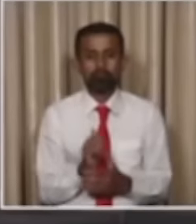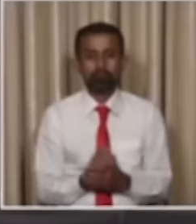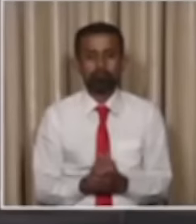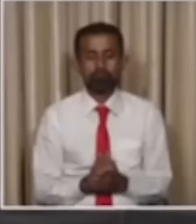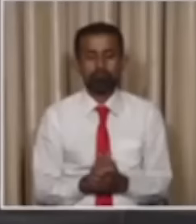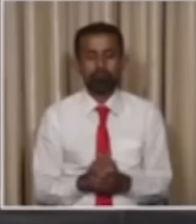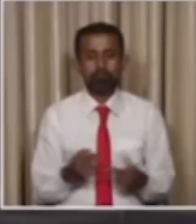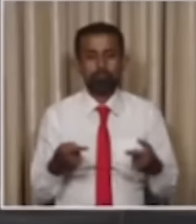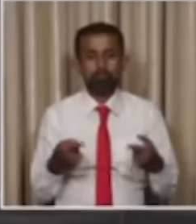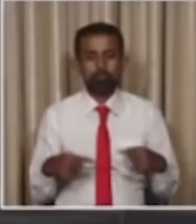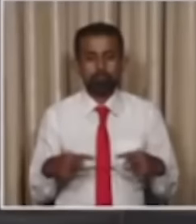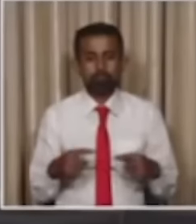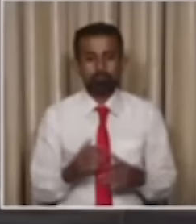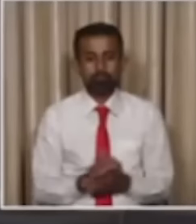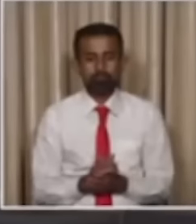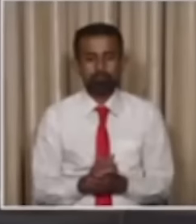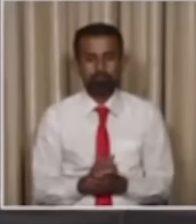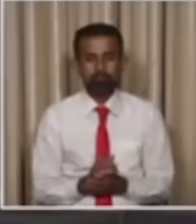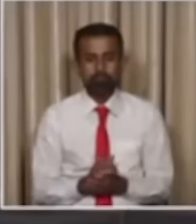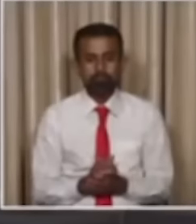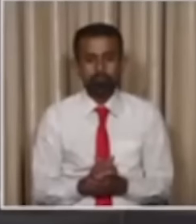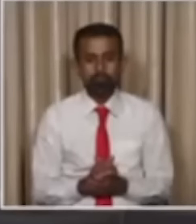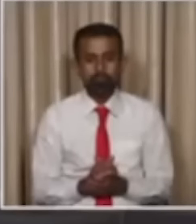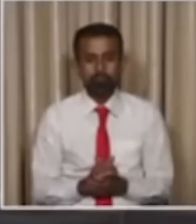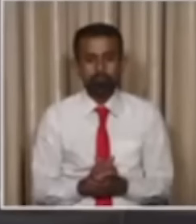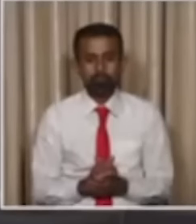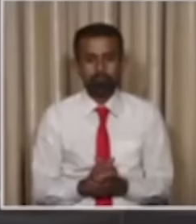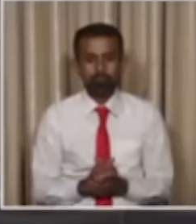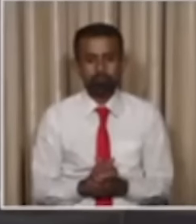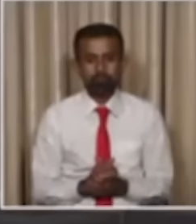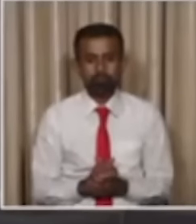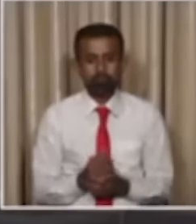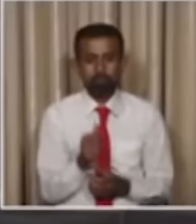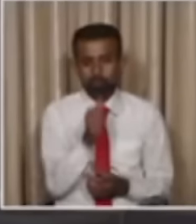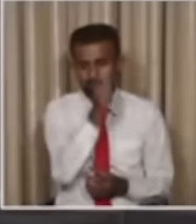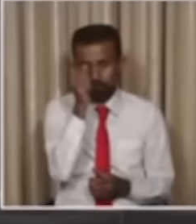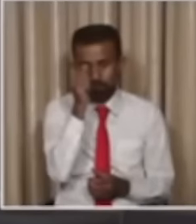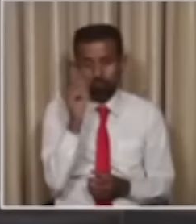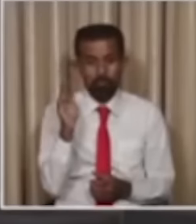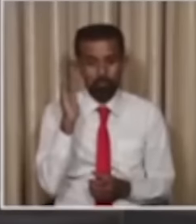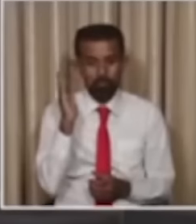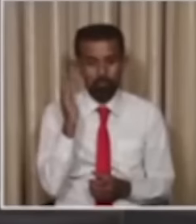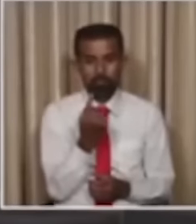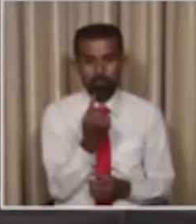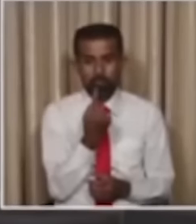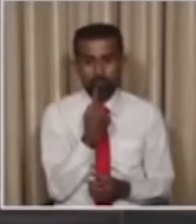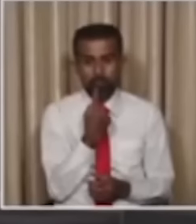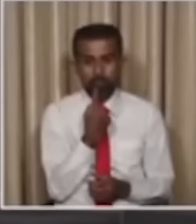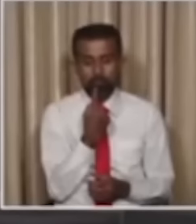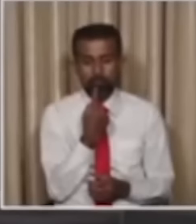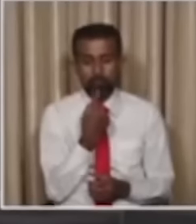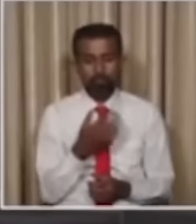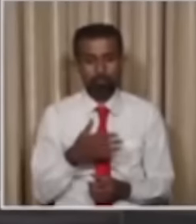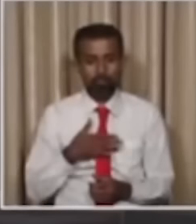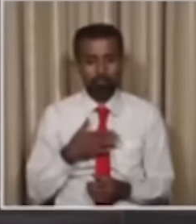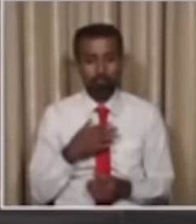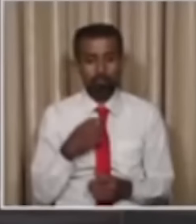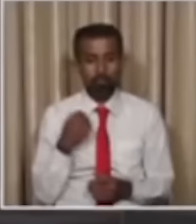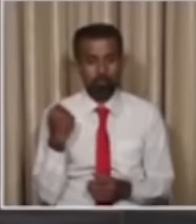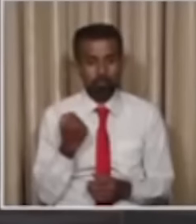ඊට පස්සේ අනිත් කාඩිනල්තුමා කියනේවා මම මේ මගේ මේ